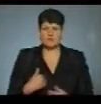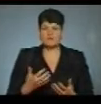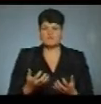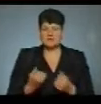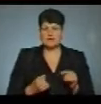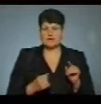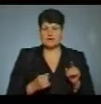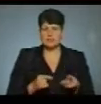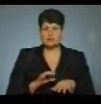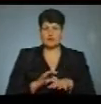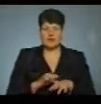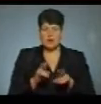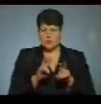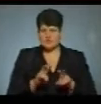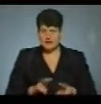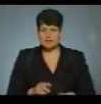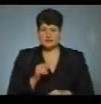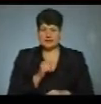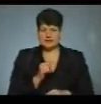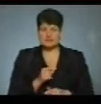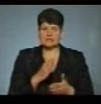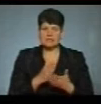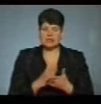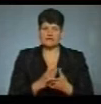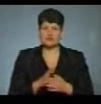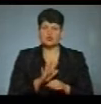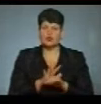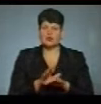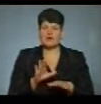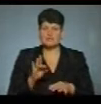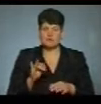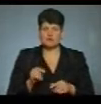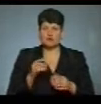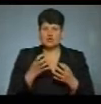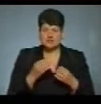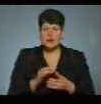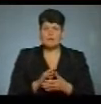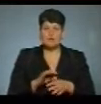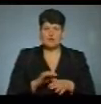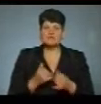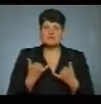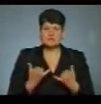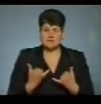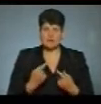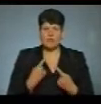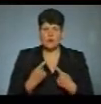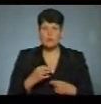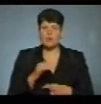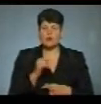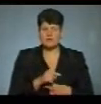їх і провели обстеження на наявність коронавірусної інфекції. Тобто воно ще зараз навіть проводиться, так? Це ми зараз говоримо про тих,